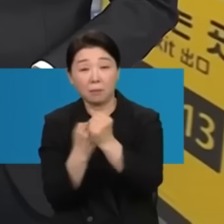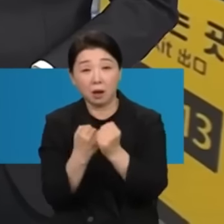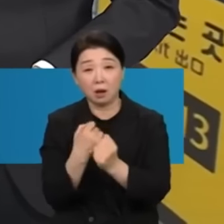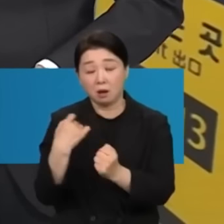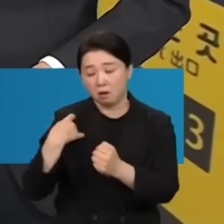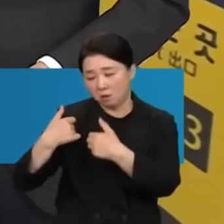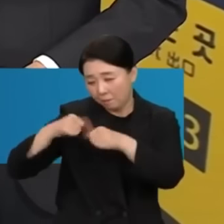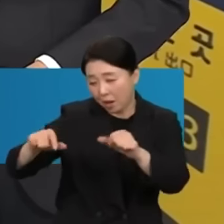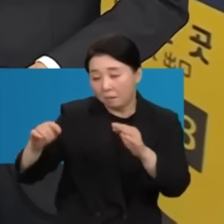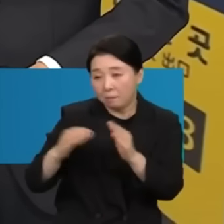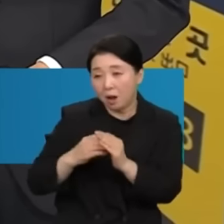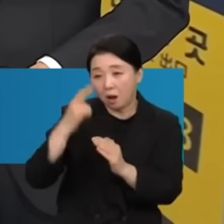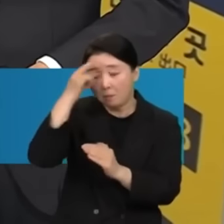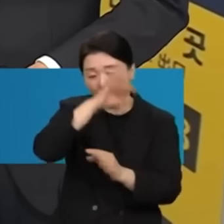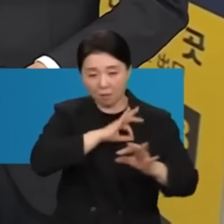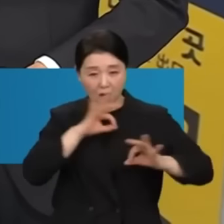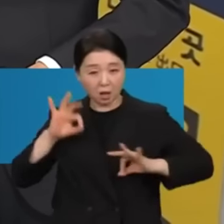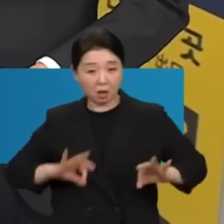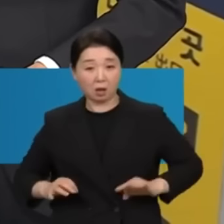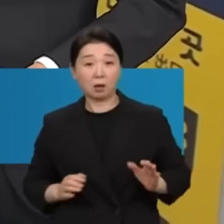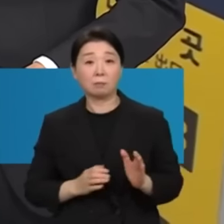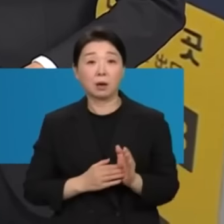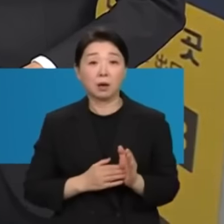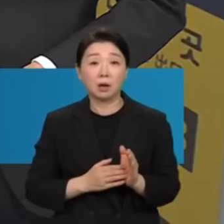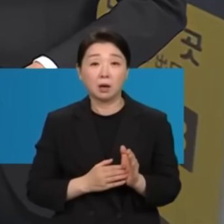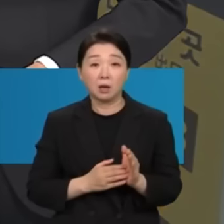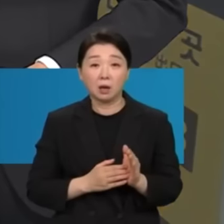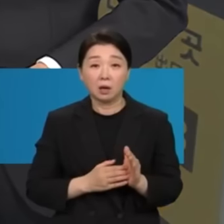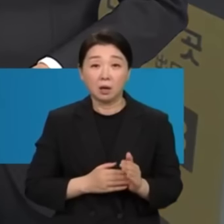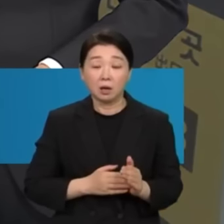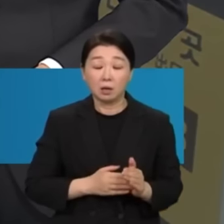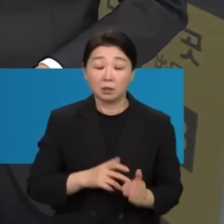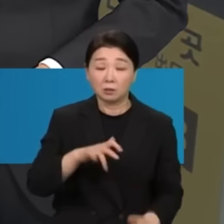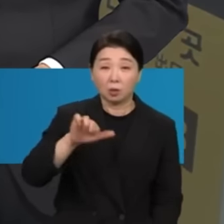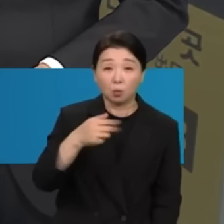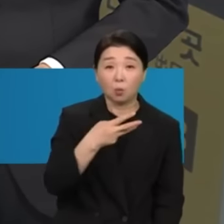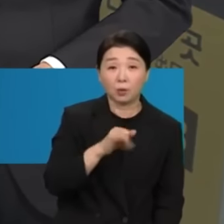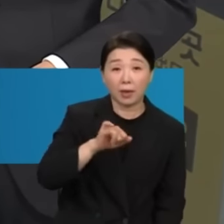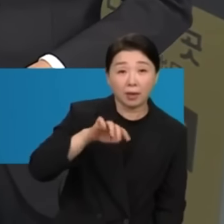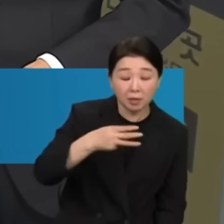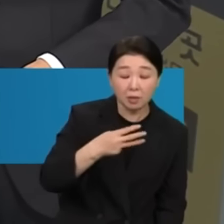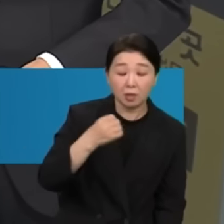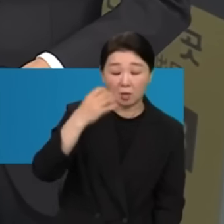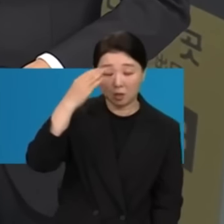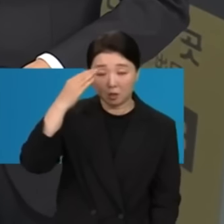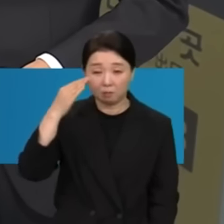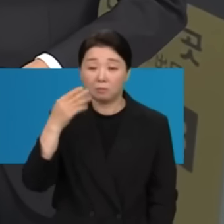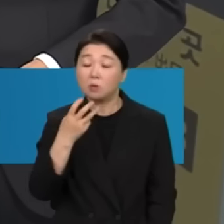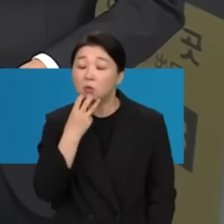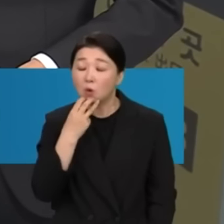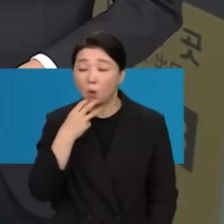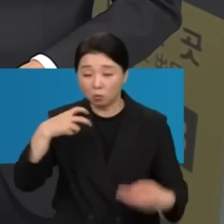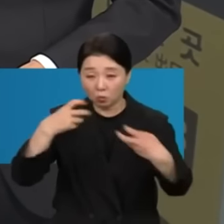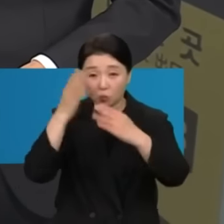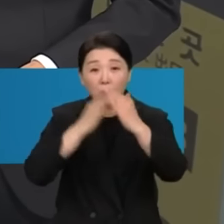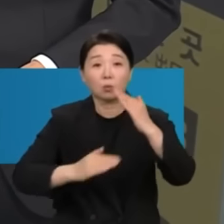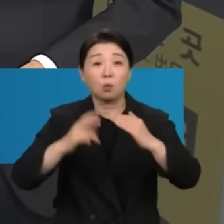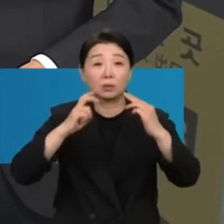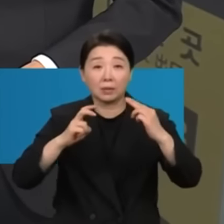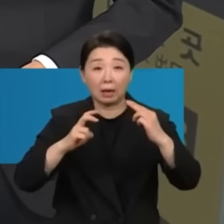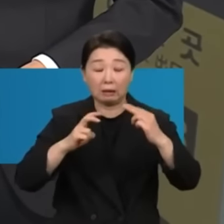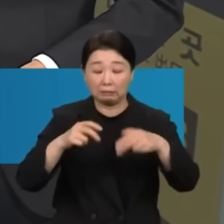멍투성이가 됐습니다. 그런데 코레일과 서울교통공사가 서로 자기 관할이 아니라고 하고 경찰과